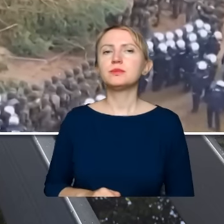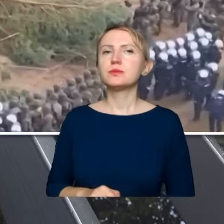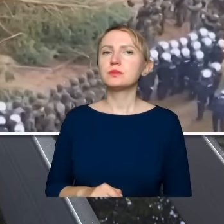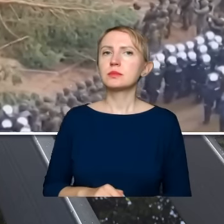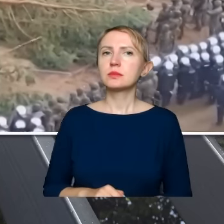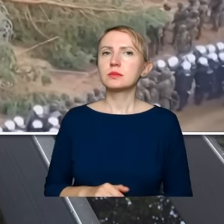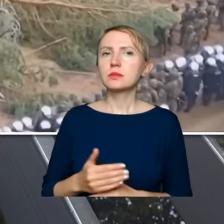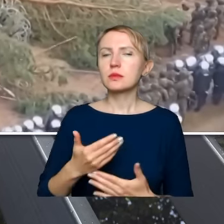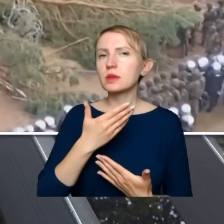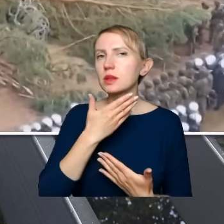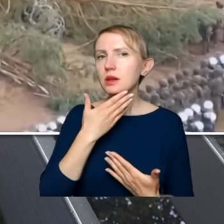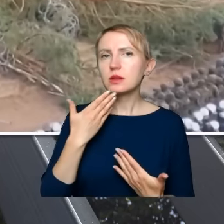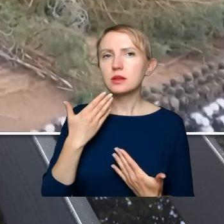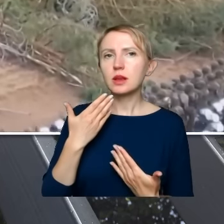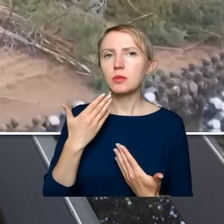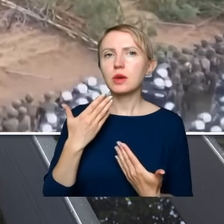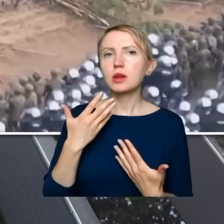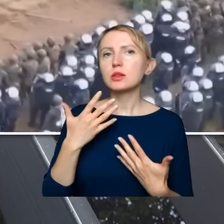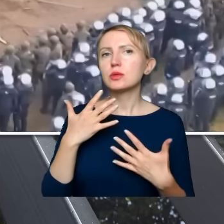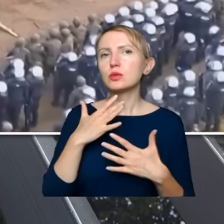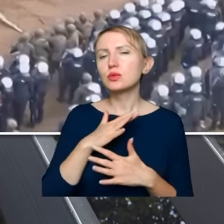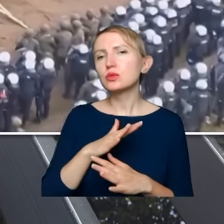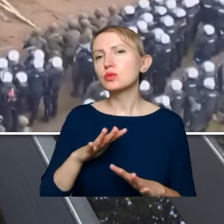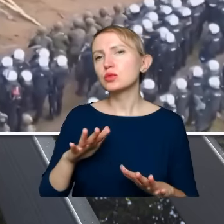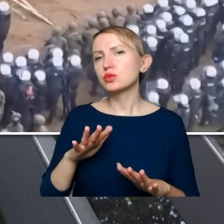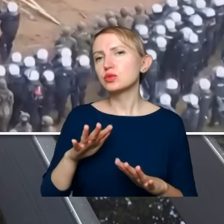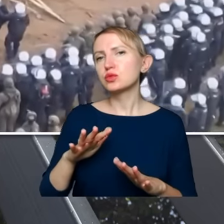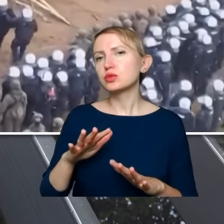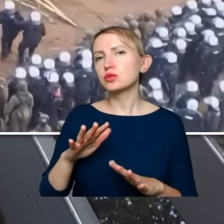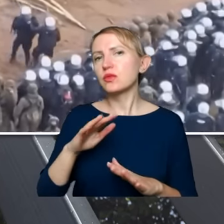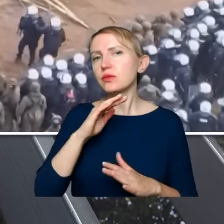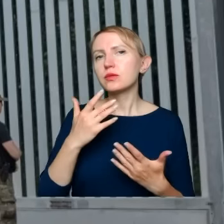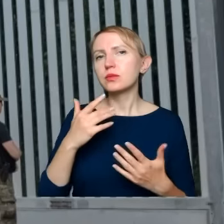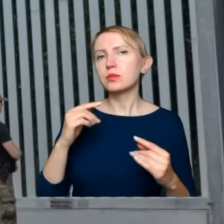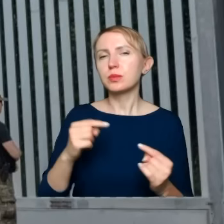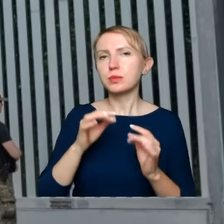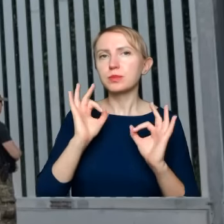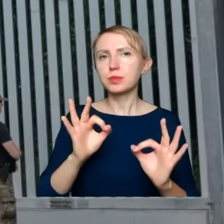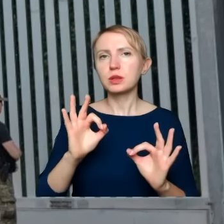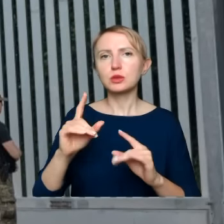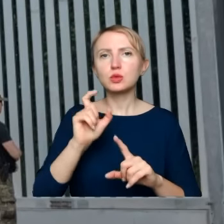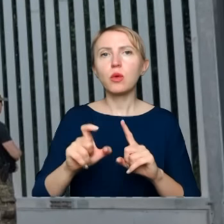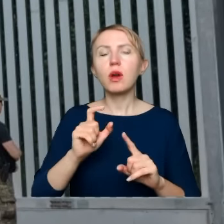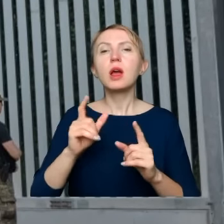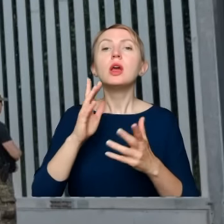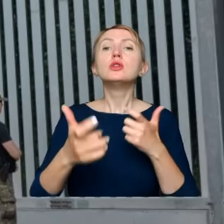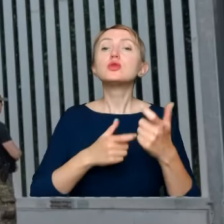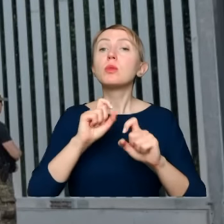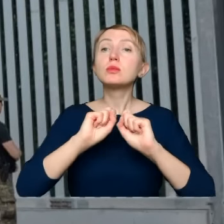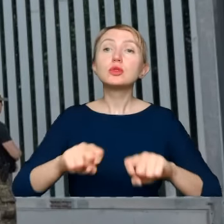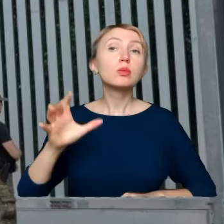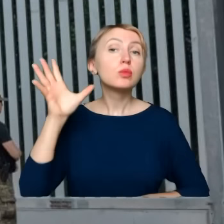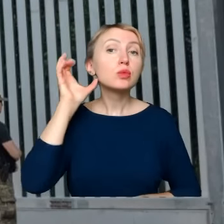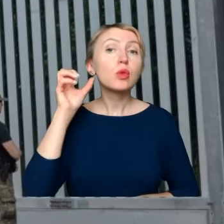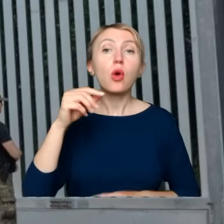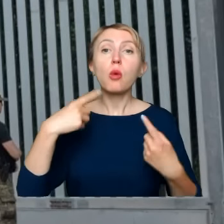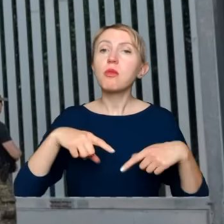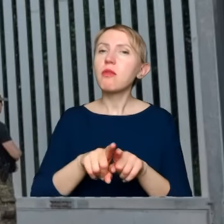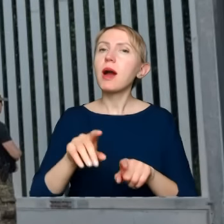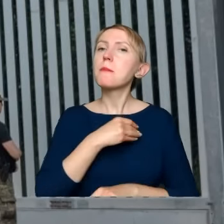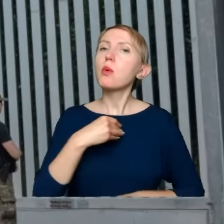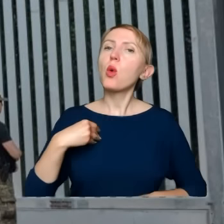kulturalnych słów wystarczająco i tak dalej, jak mawiał klasyk. Zróbmy na chwilę przerwę, by posłuchać, co nasi rodacy mają